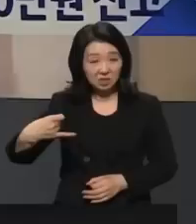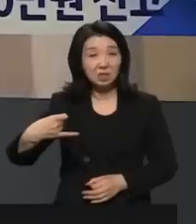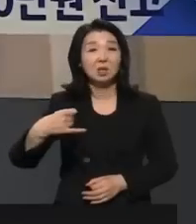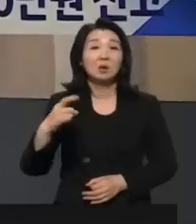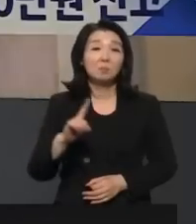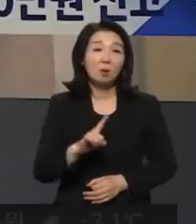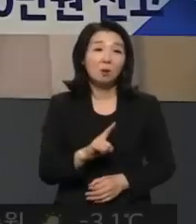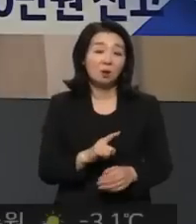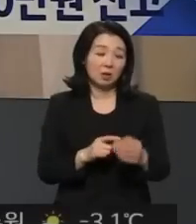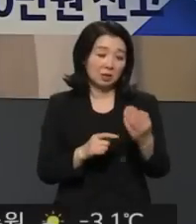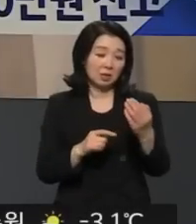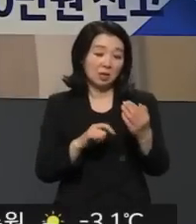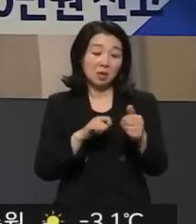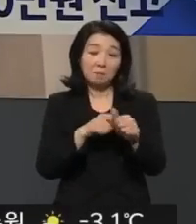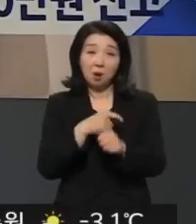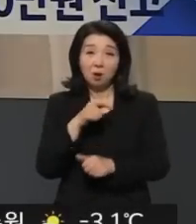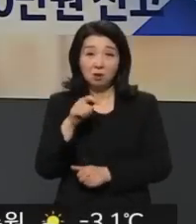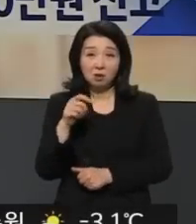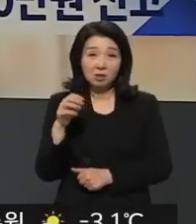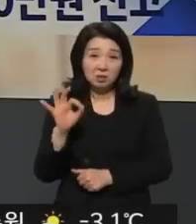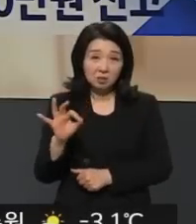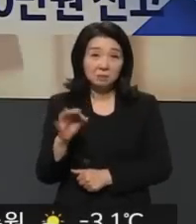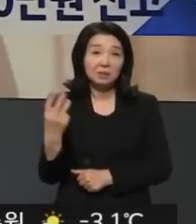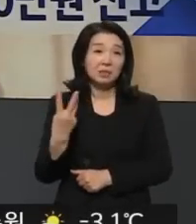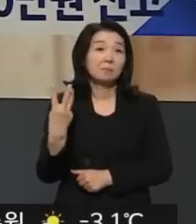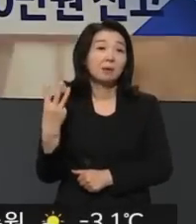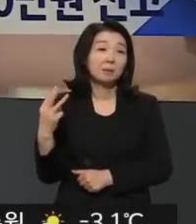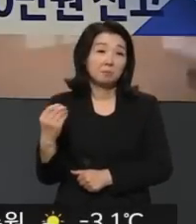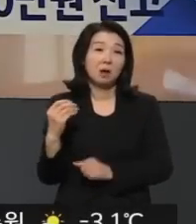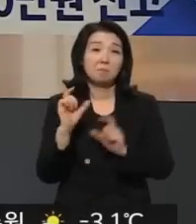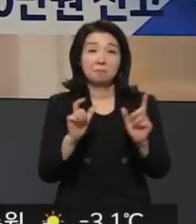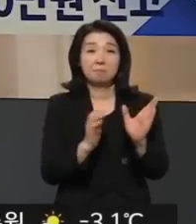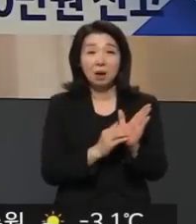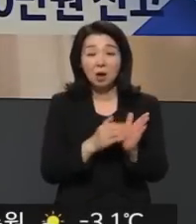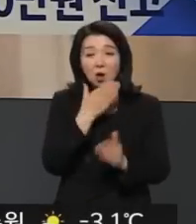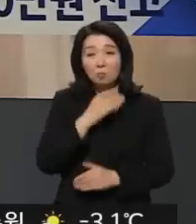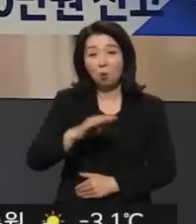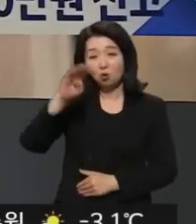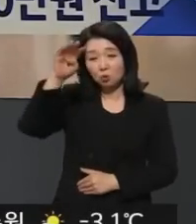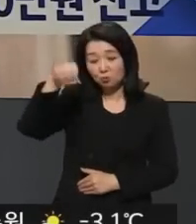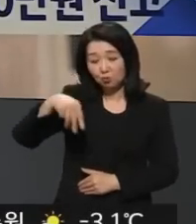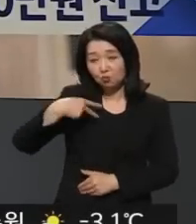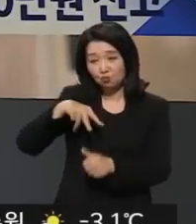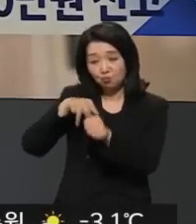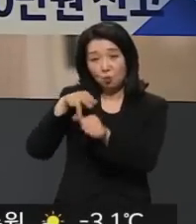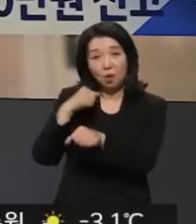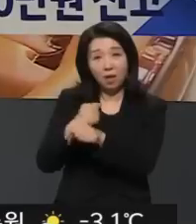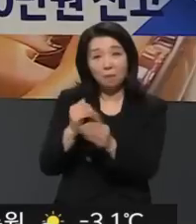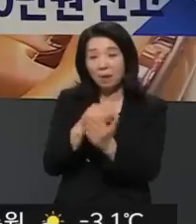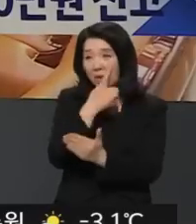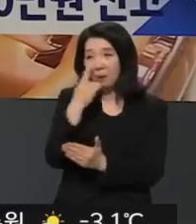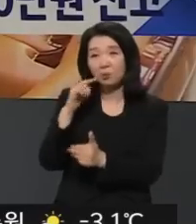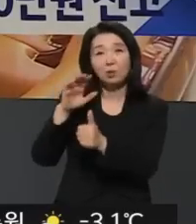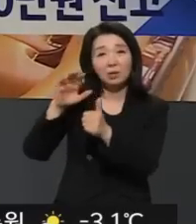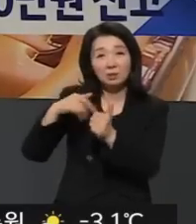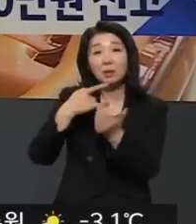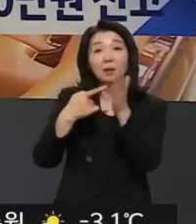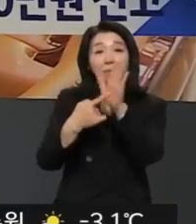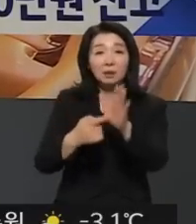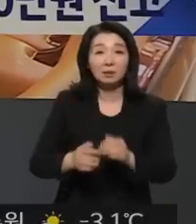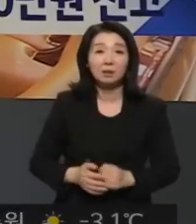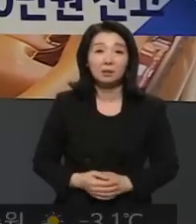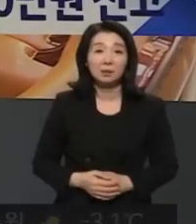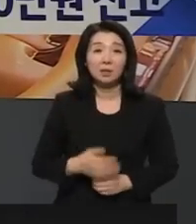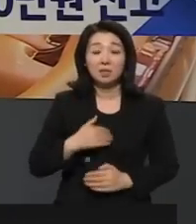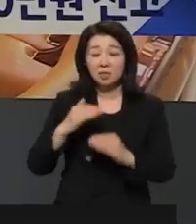300만 원을 선고했습니다. 이런 의혹은 김 전 의원이 복지부 장관 후보로 지명되면서 검증 과정에서 밝혀졌죠. 저도 당시